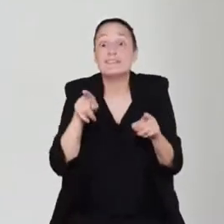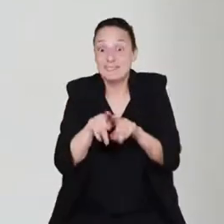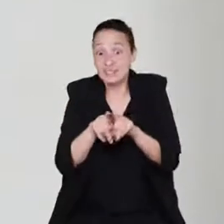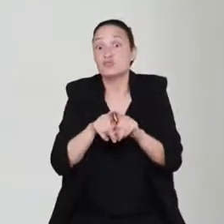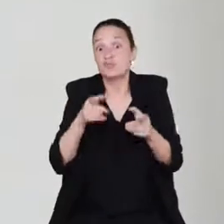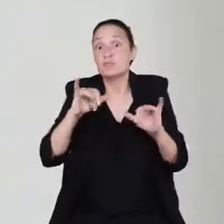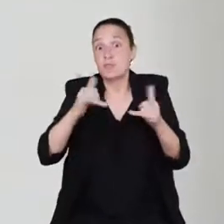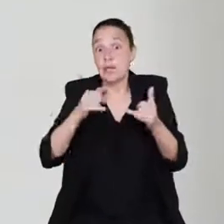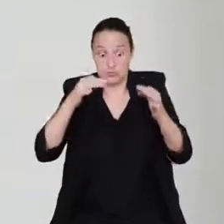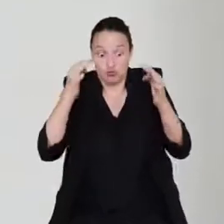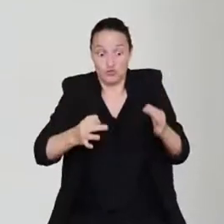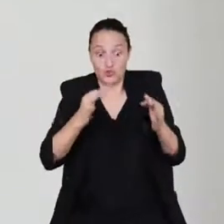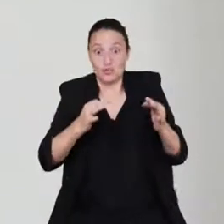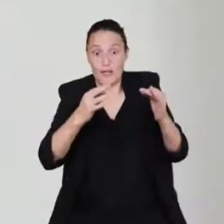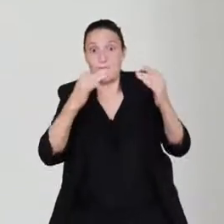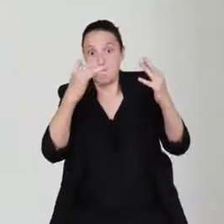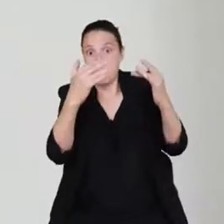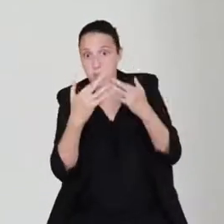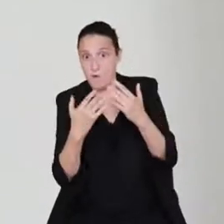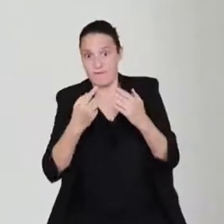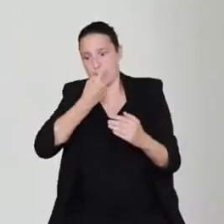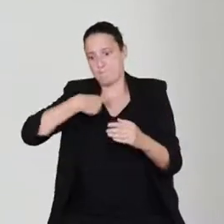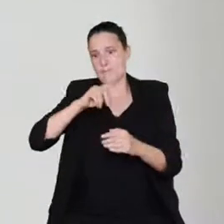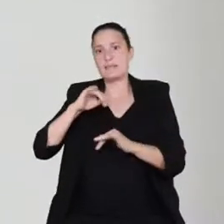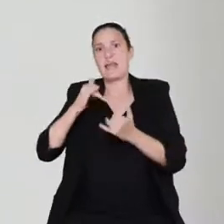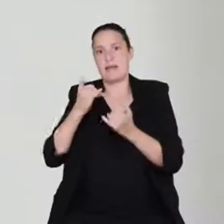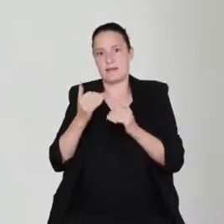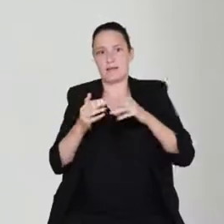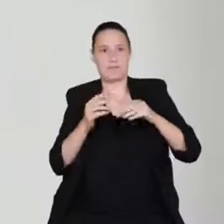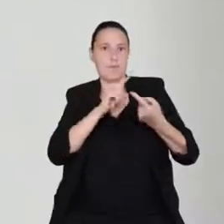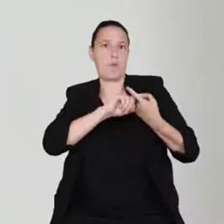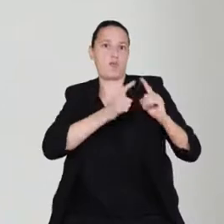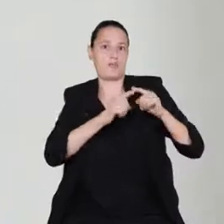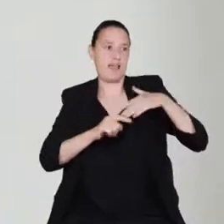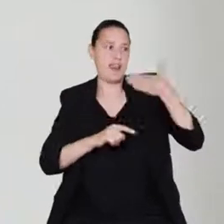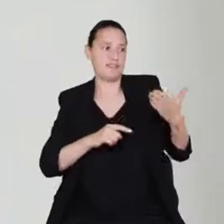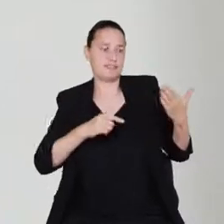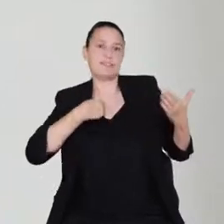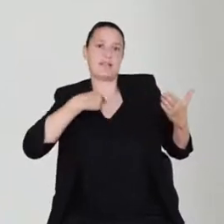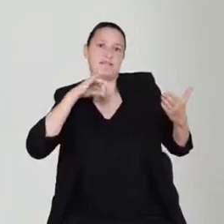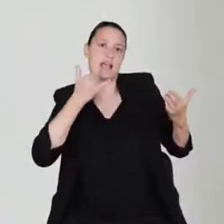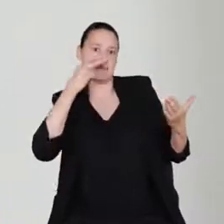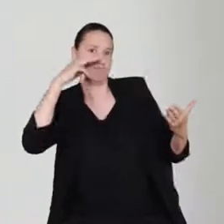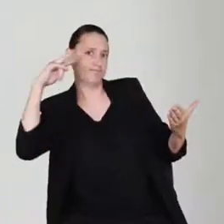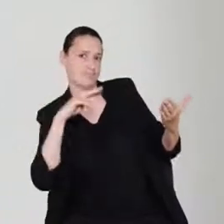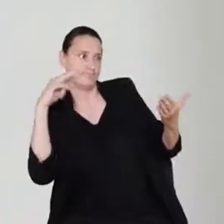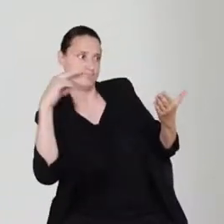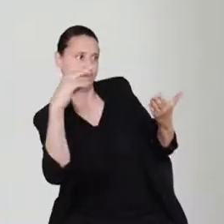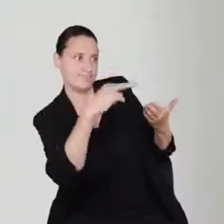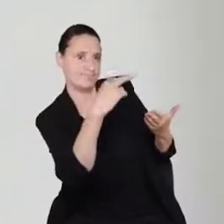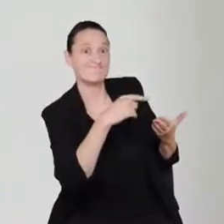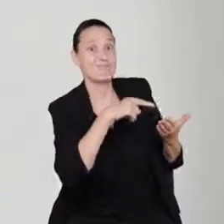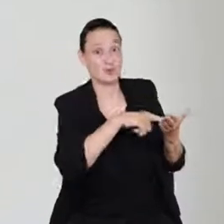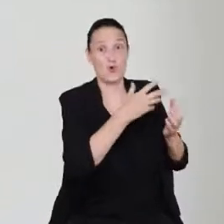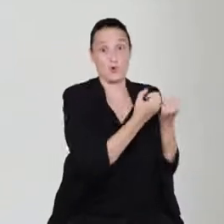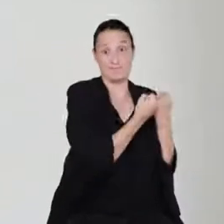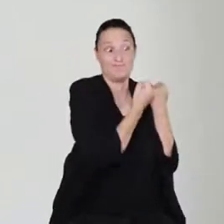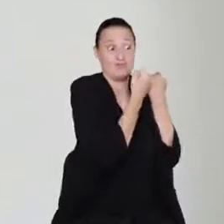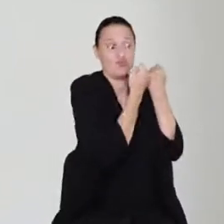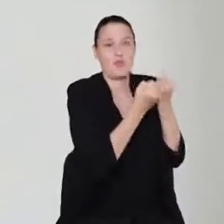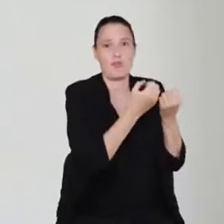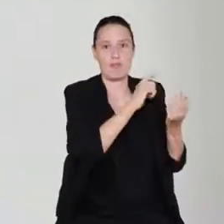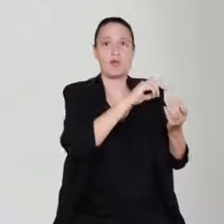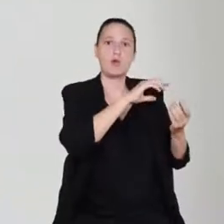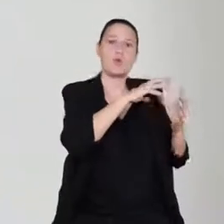dzisiaj postrzegamy lewicę i jakie ciężary lewica w związku z tym za sobą dzisiaj dźwiga.